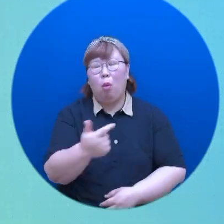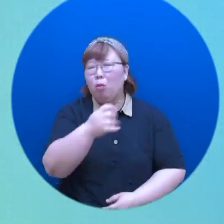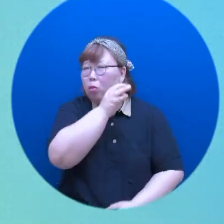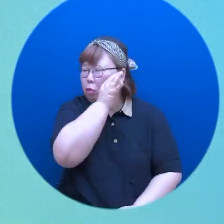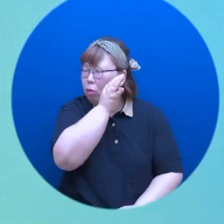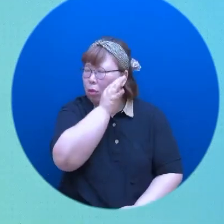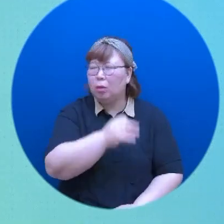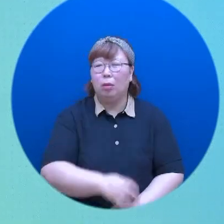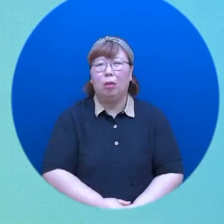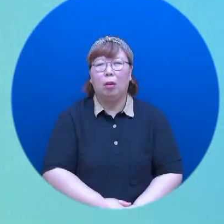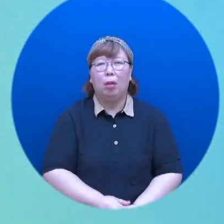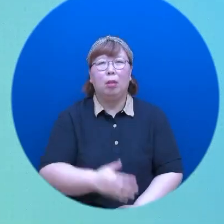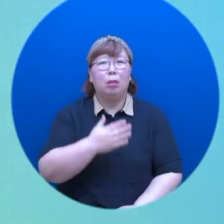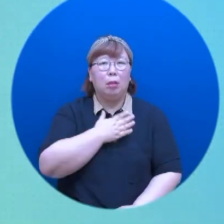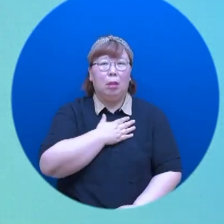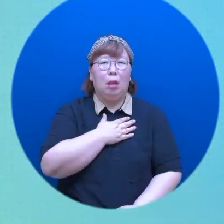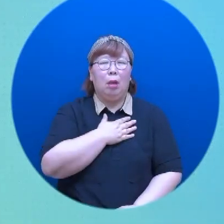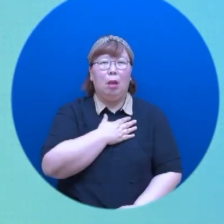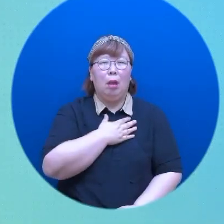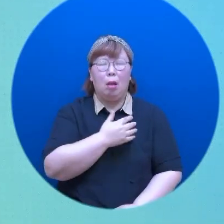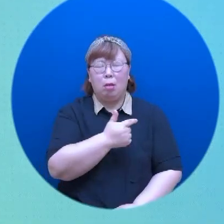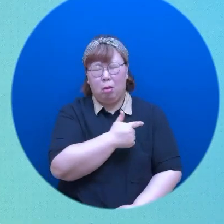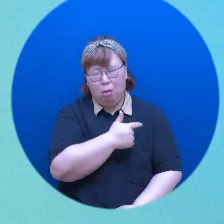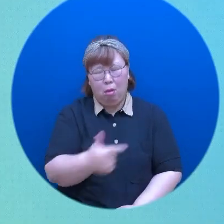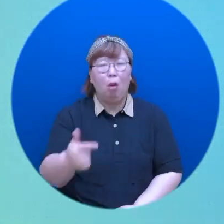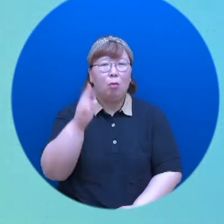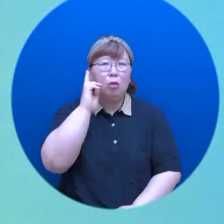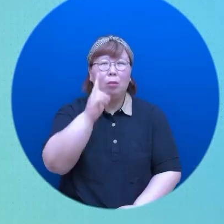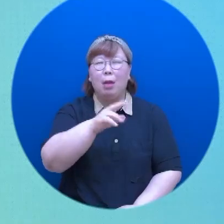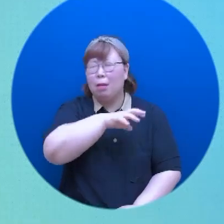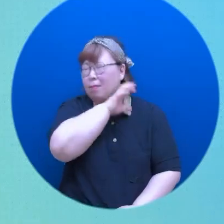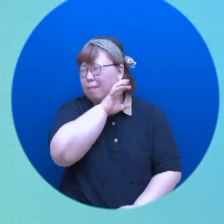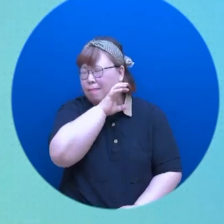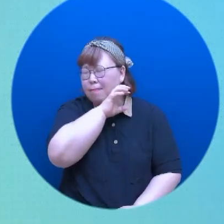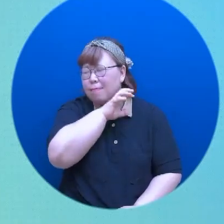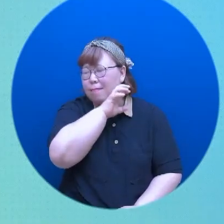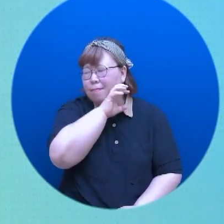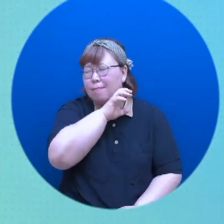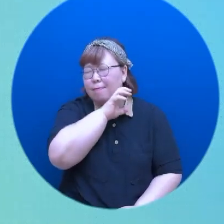왜냐면 제가 엄청 투덜투덜 하더라고요.